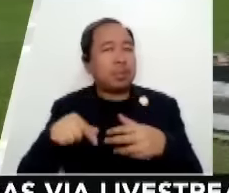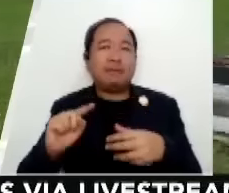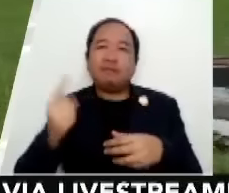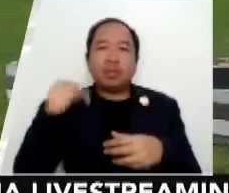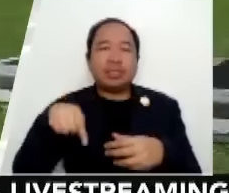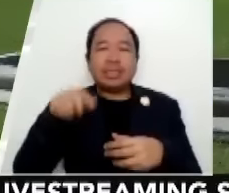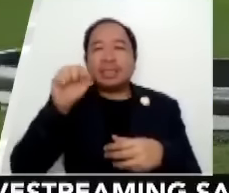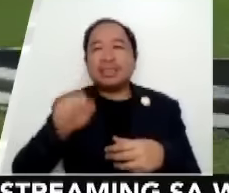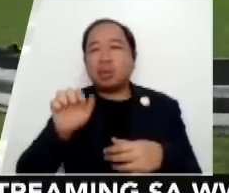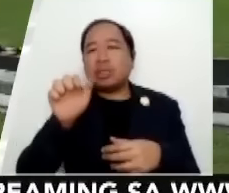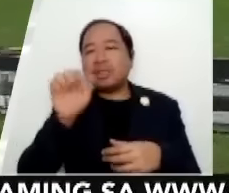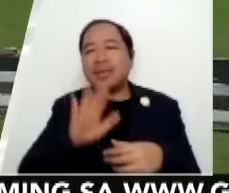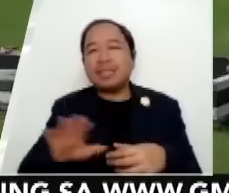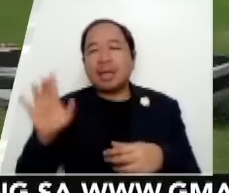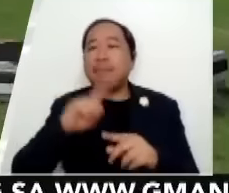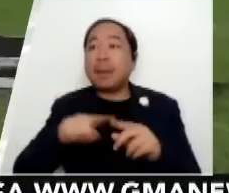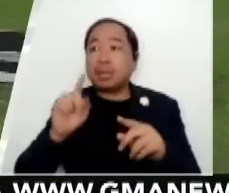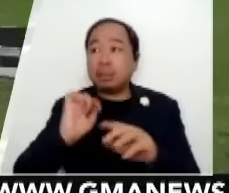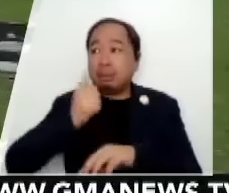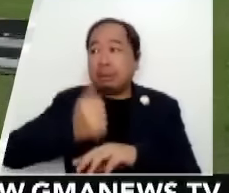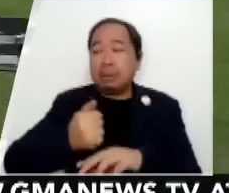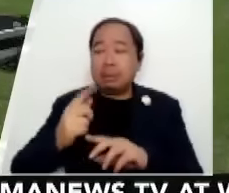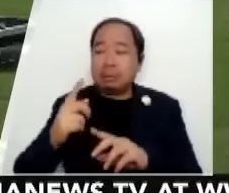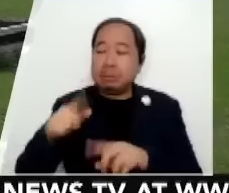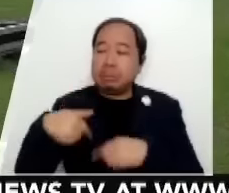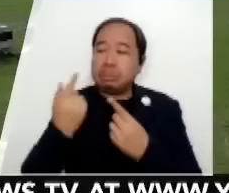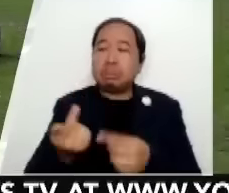ito mahigit 3 dekada na ang nakalipas,